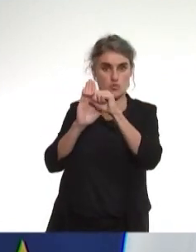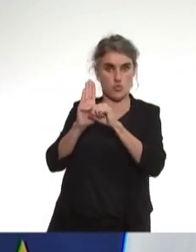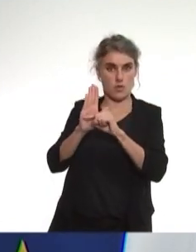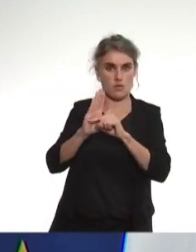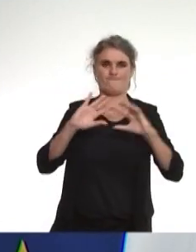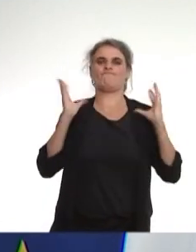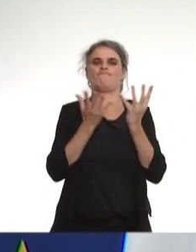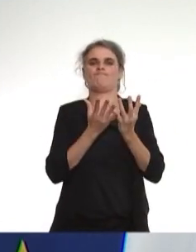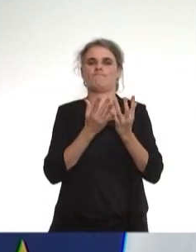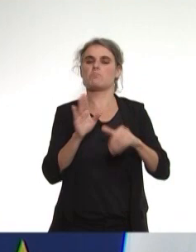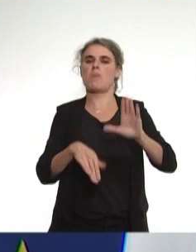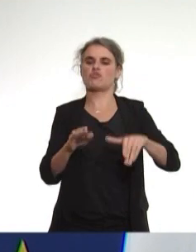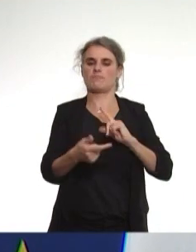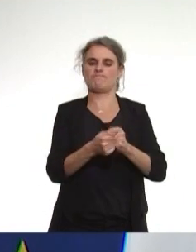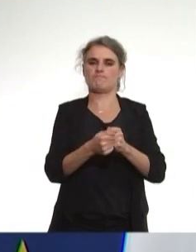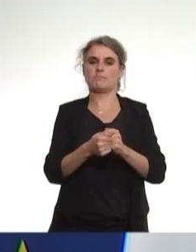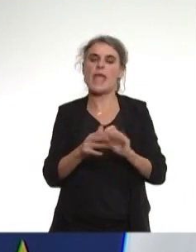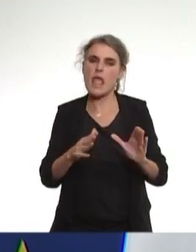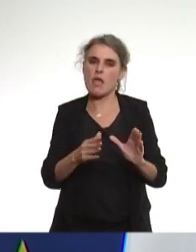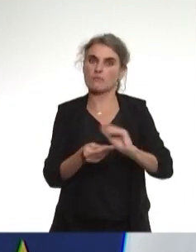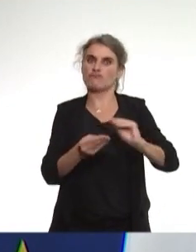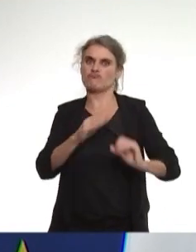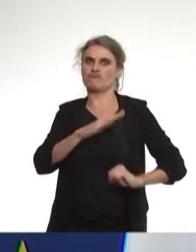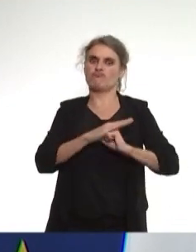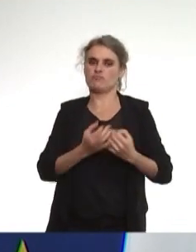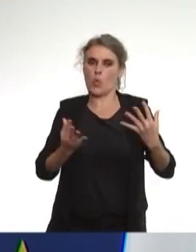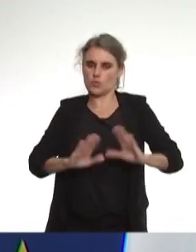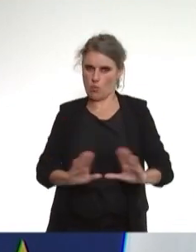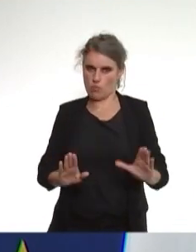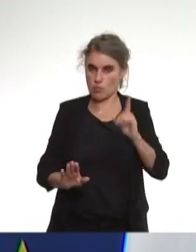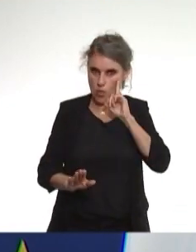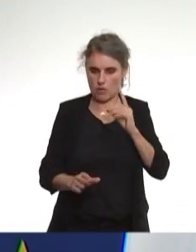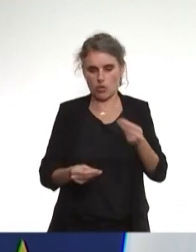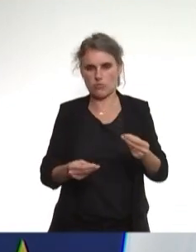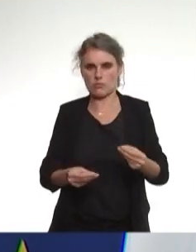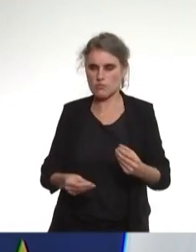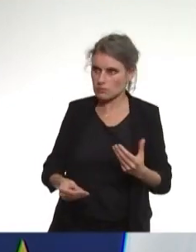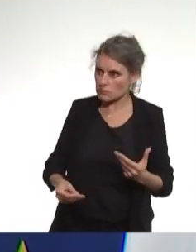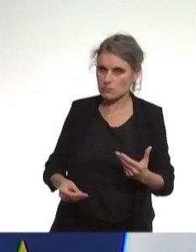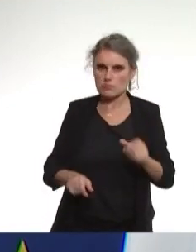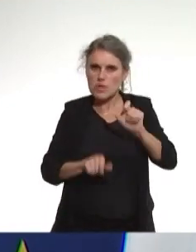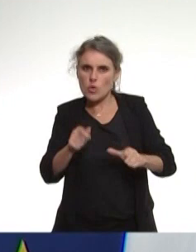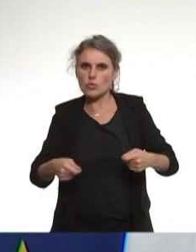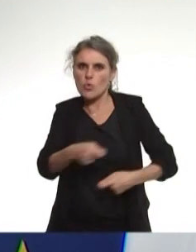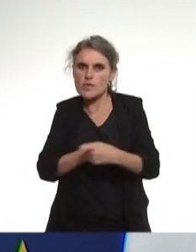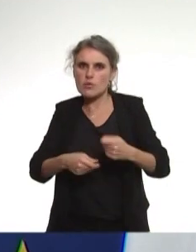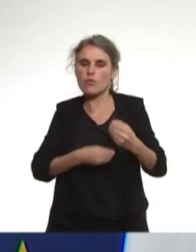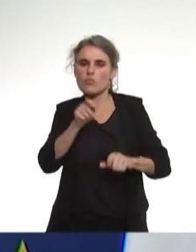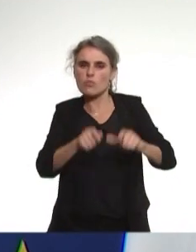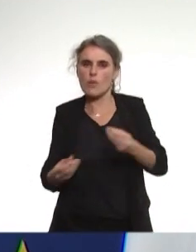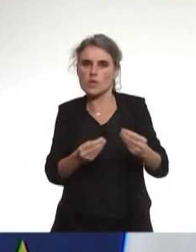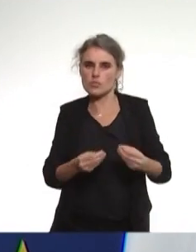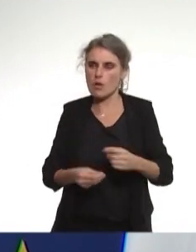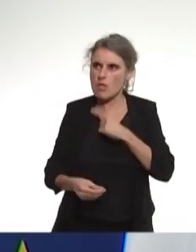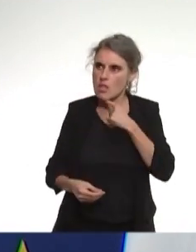efficace sur un territoire mais sans être excessif pour ne pas pénaliser inutilement des commerçants et des usagers de communes qui sont moins soumises à la pression